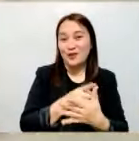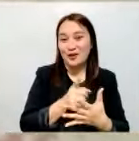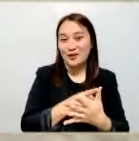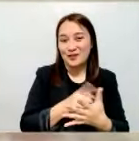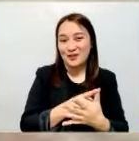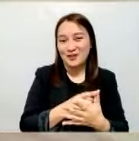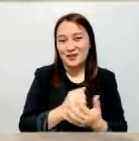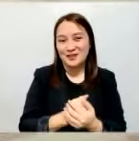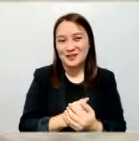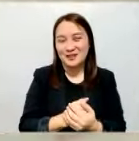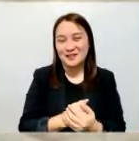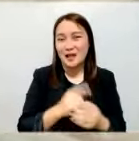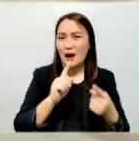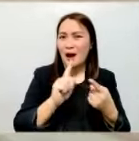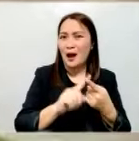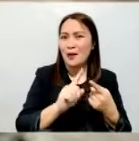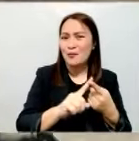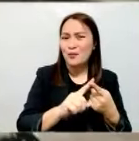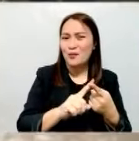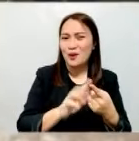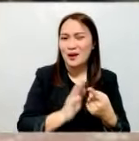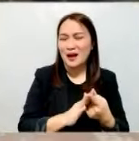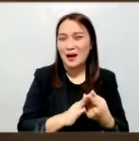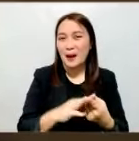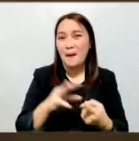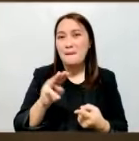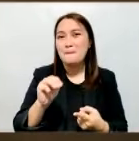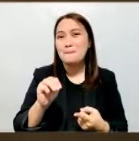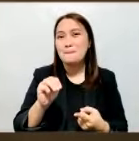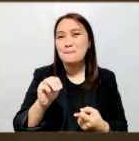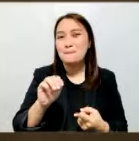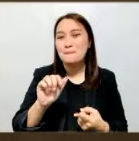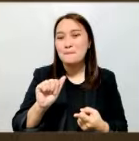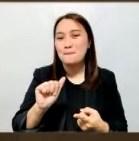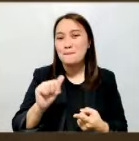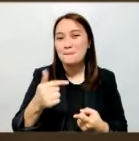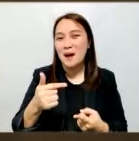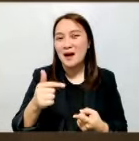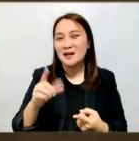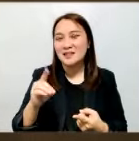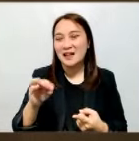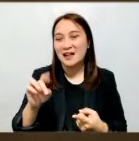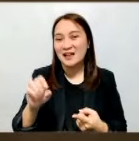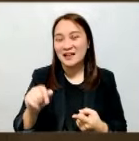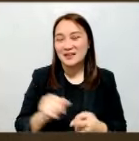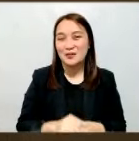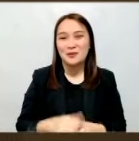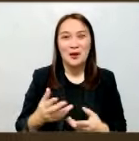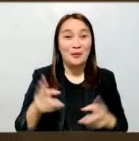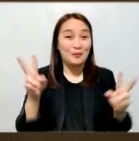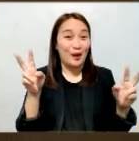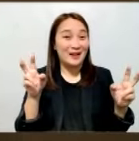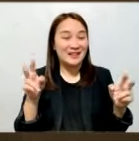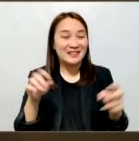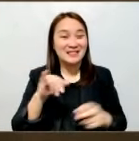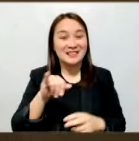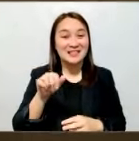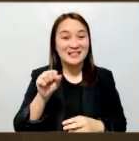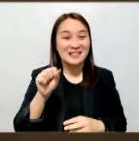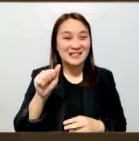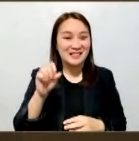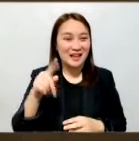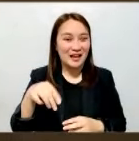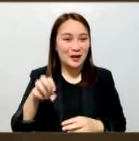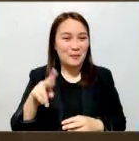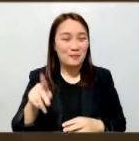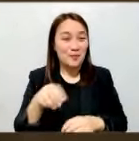kwento ay ang kwento ni Magdalena Fox. Hello, Galogs! Ako po si Jasper Moreno at kilala bilang nag-iisang Marites ng